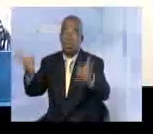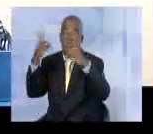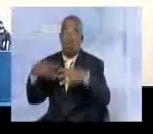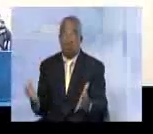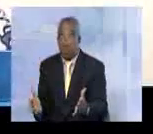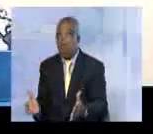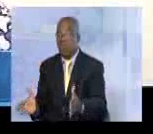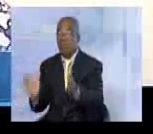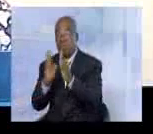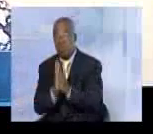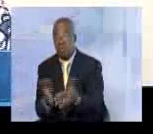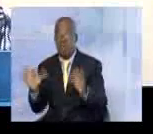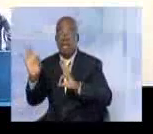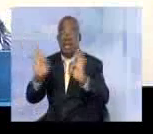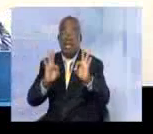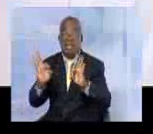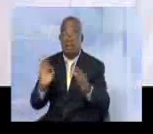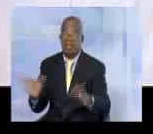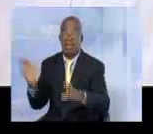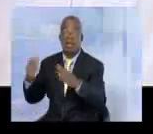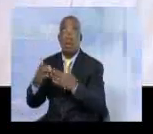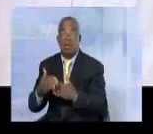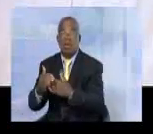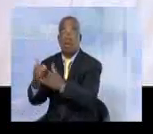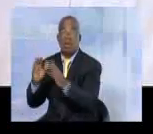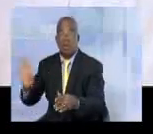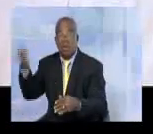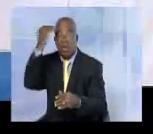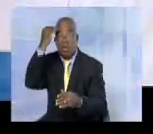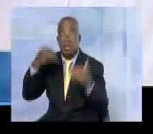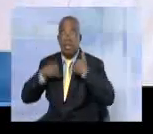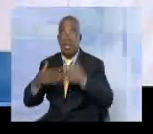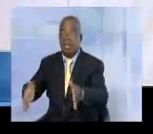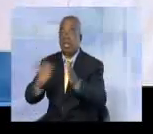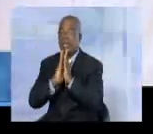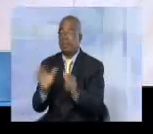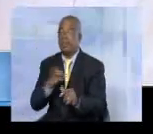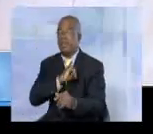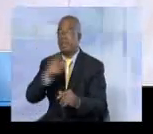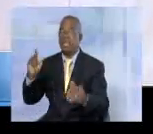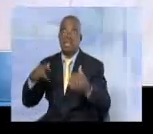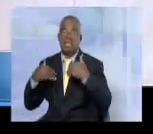des problèmes en droit et les orienter. Le ministère a demandé qu'il